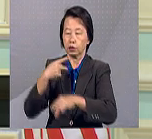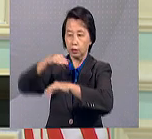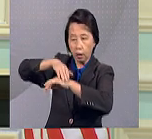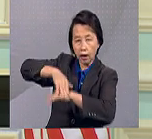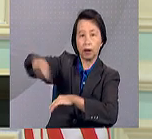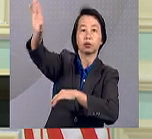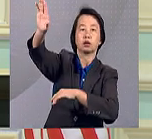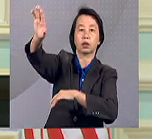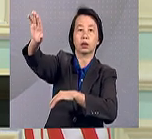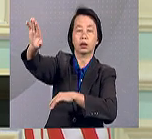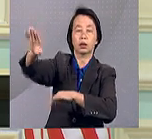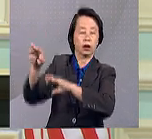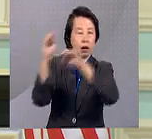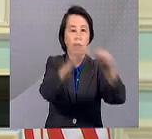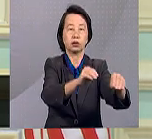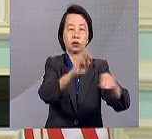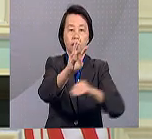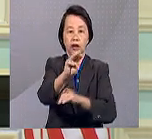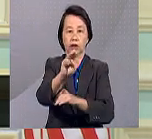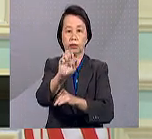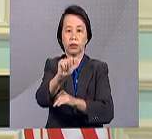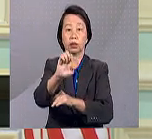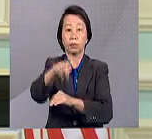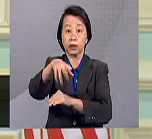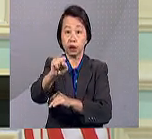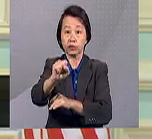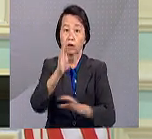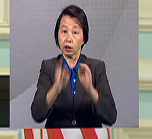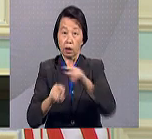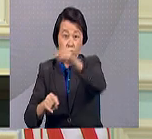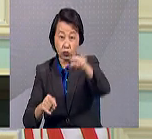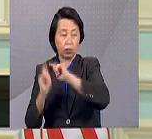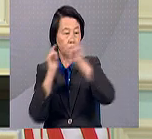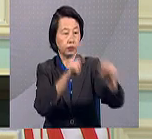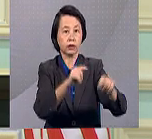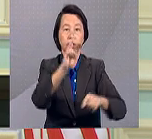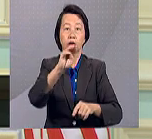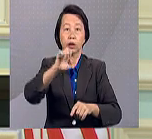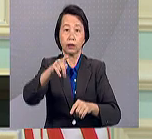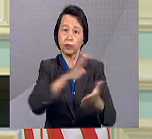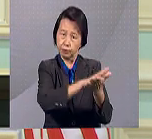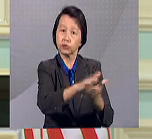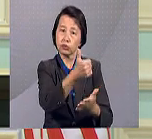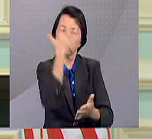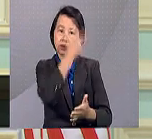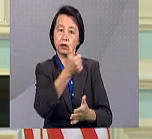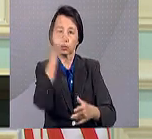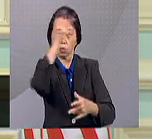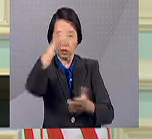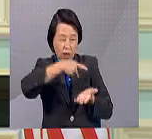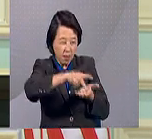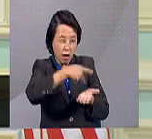hantar mereka ke MAIPS. Kalau saudara-saudara pergi ke MAIPS, cukup cantik tempatnya. Kajian